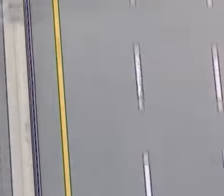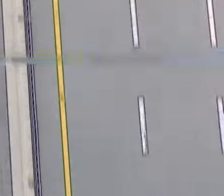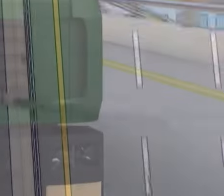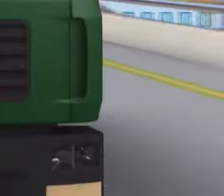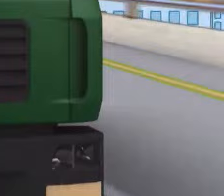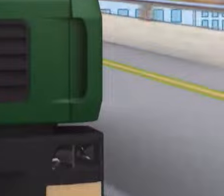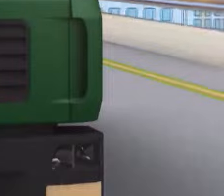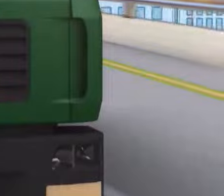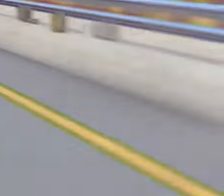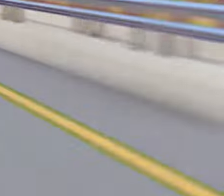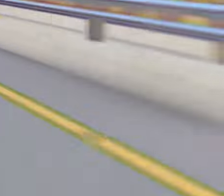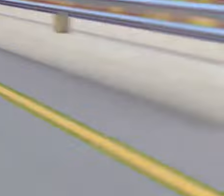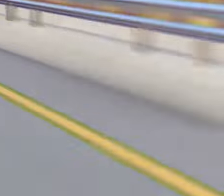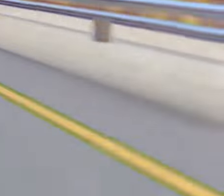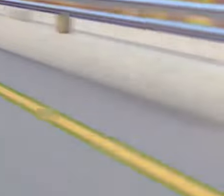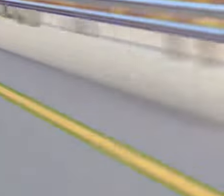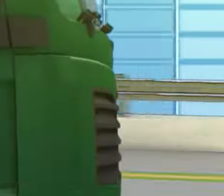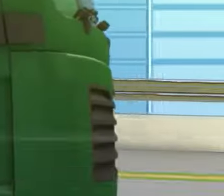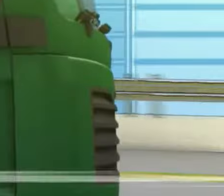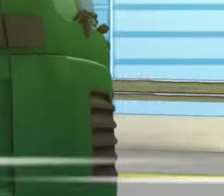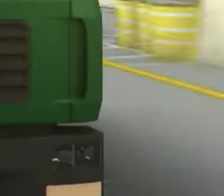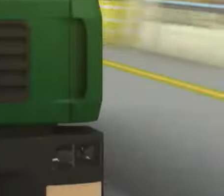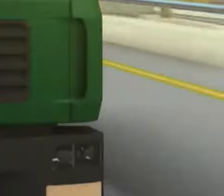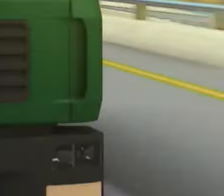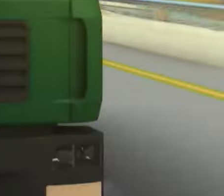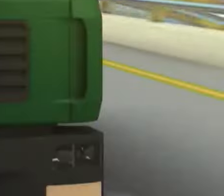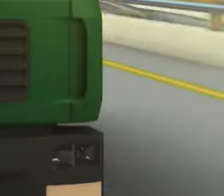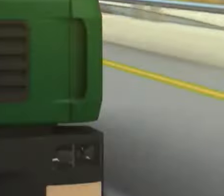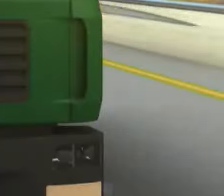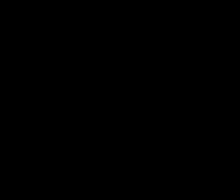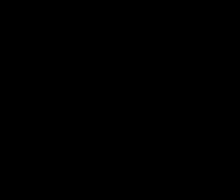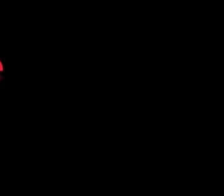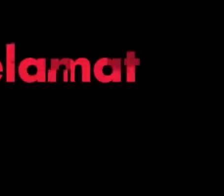memotong kenderaan besar, berwaspada dengan titik buta.